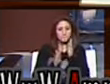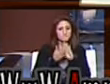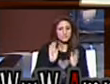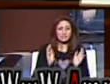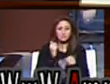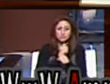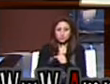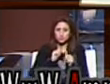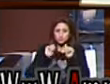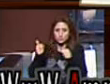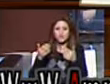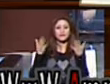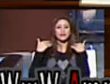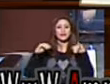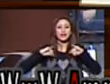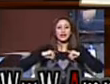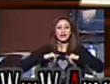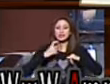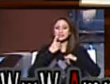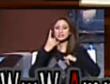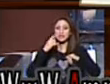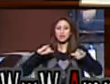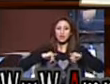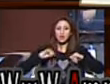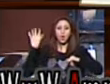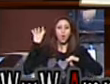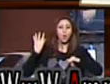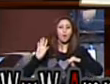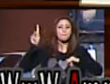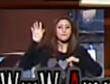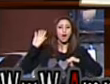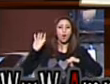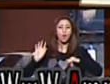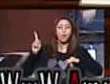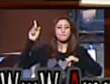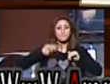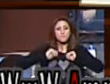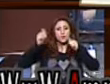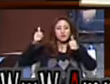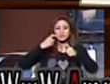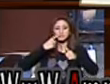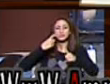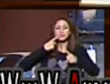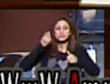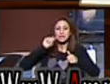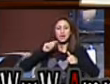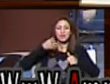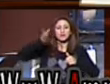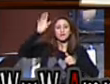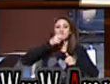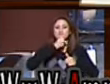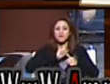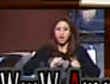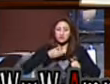انهم كانوا بيطلعوا رحله سنويا حوالين اوروبا، من فتره يروحوا باريس